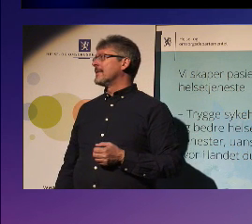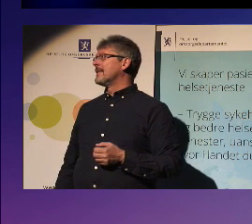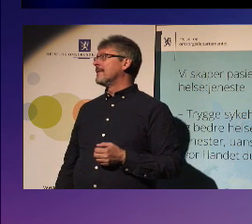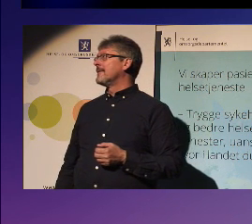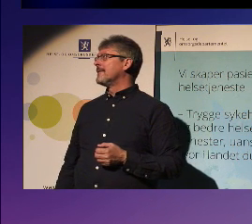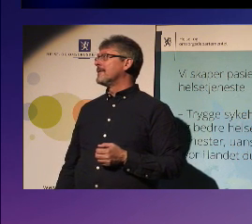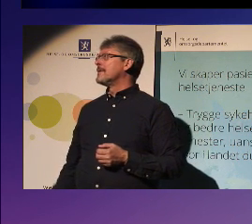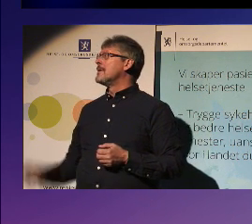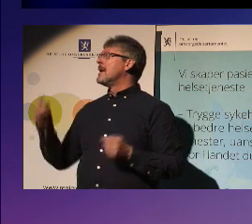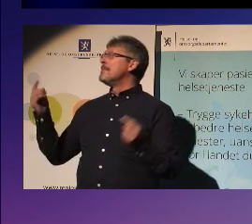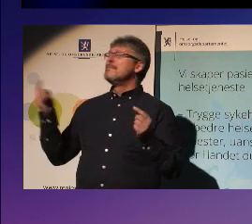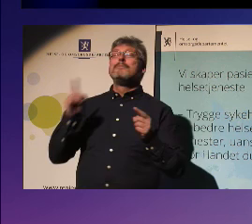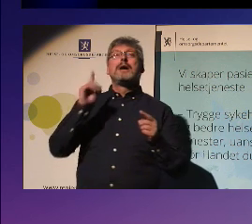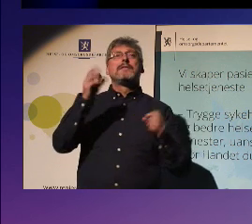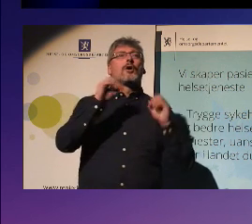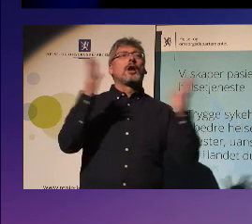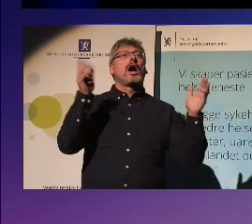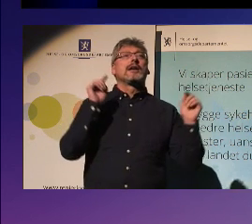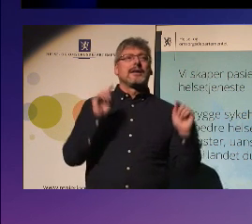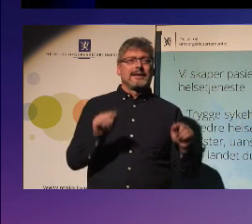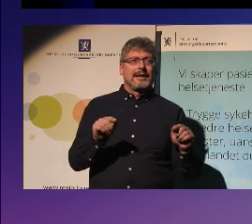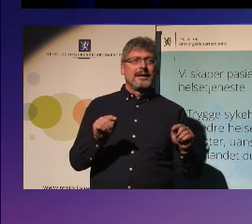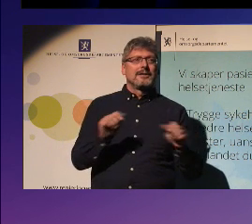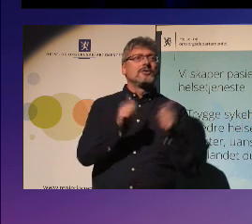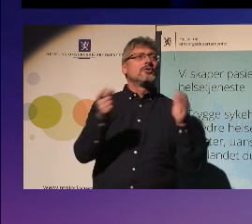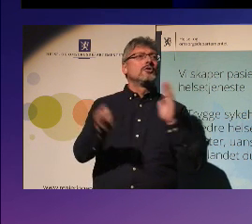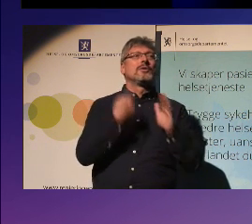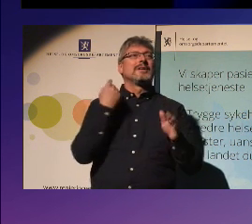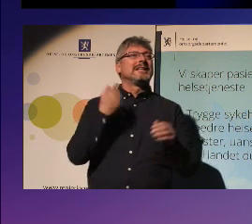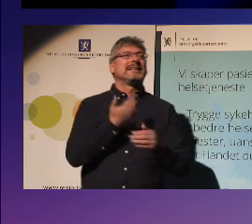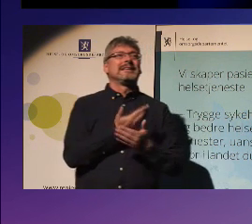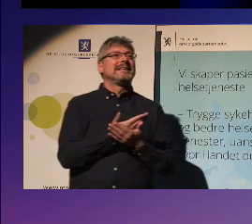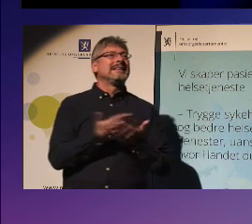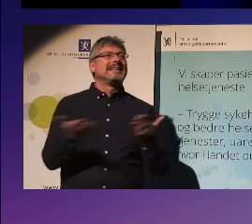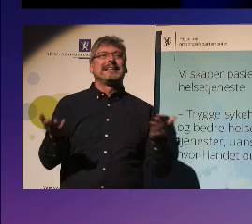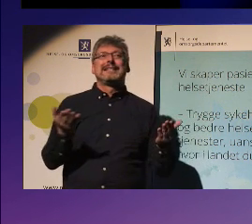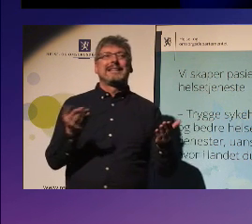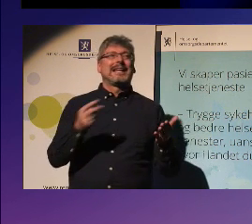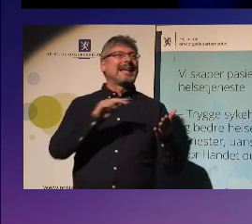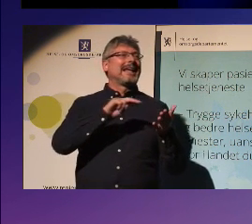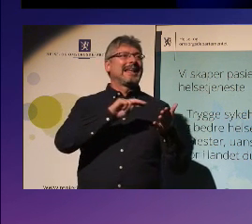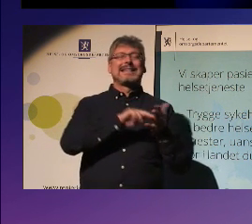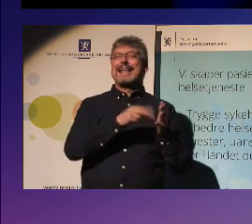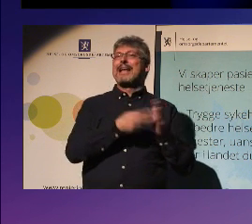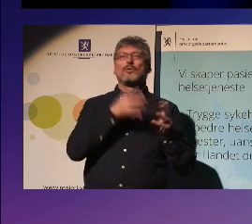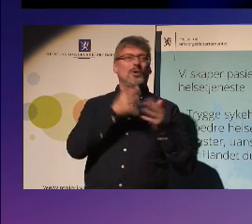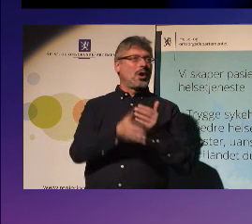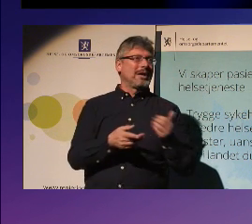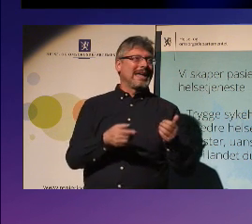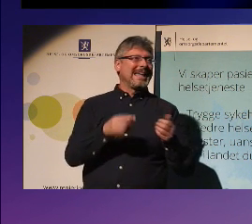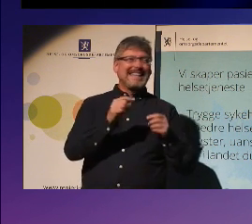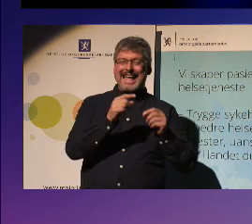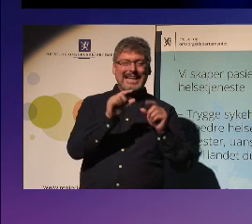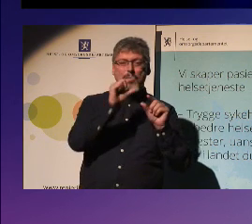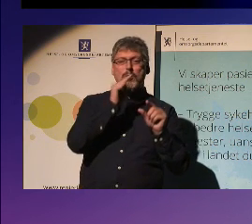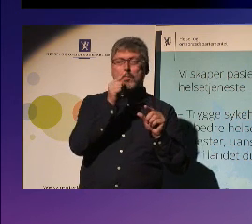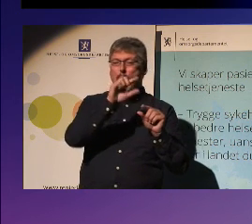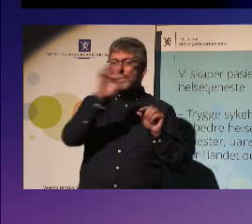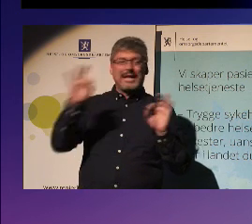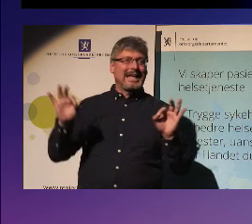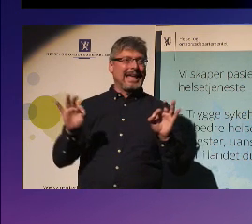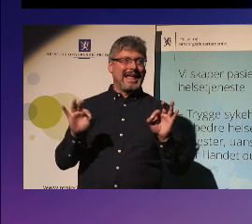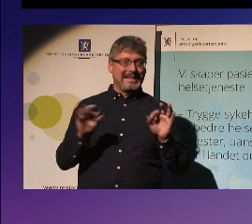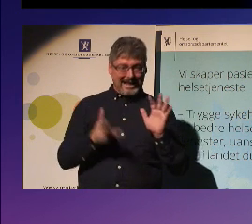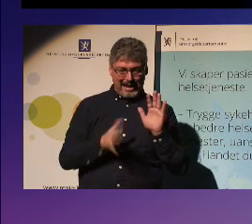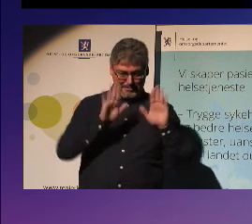For å få til det, da, det største utfordringen, det er ikke det teknologi, det er dingsene, de finnes jo. Og de blir jo bedre og bedre, det utvikles jo en